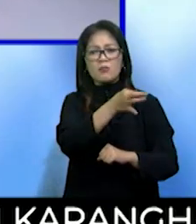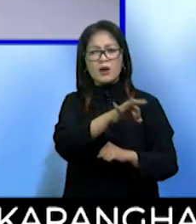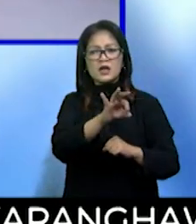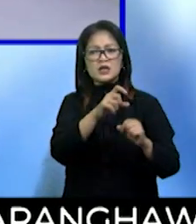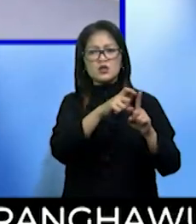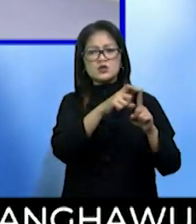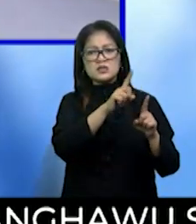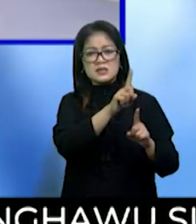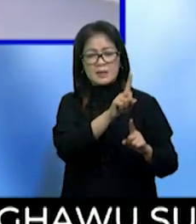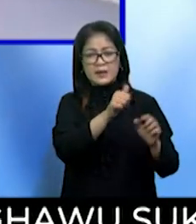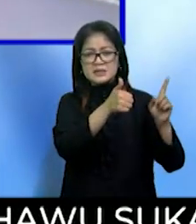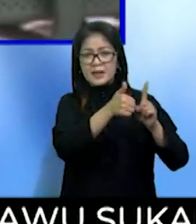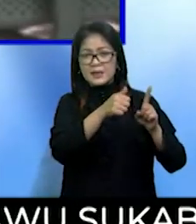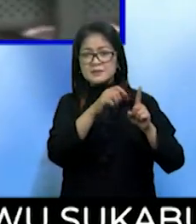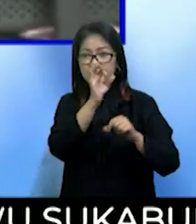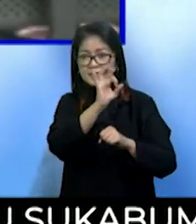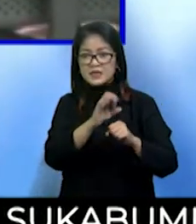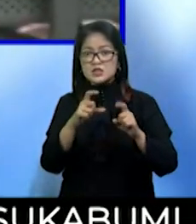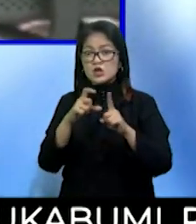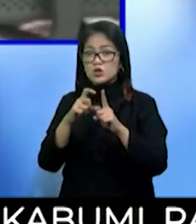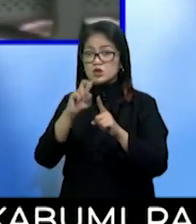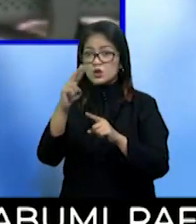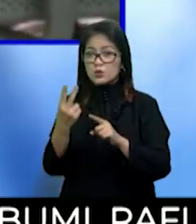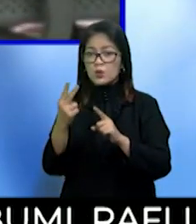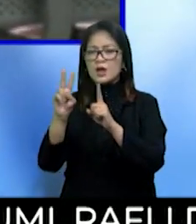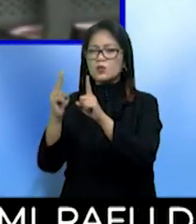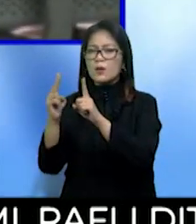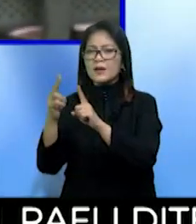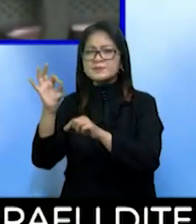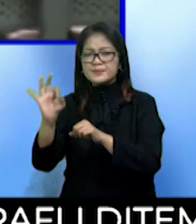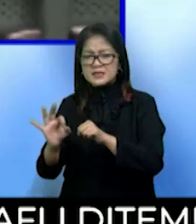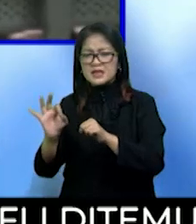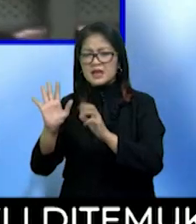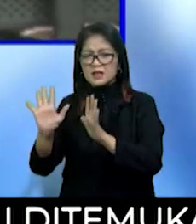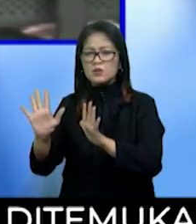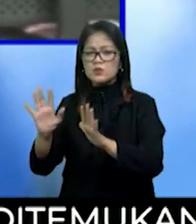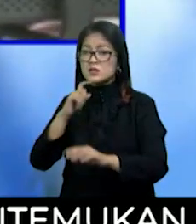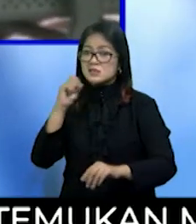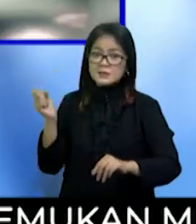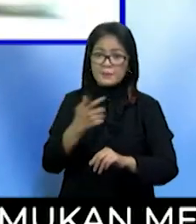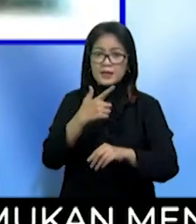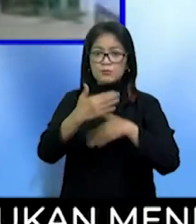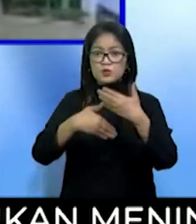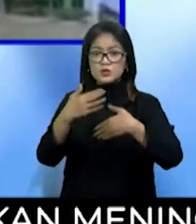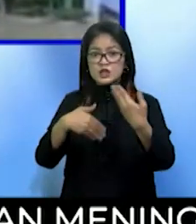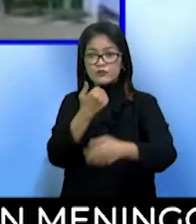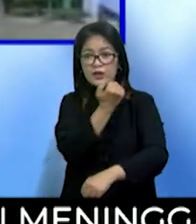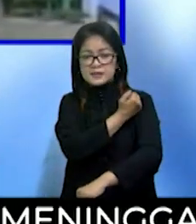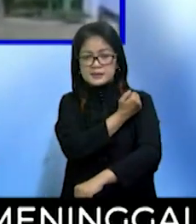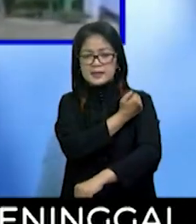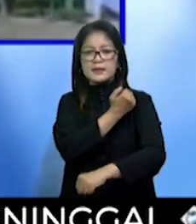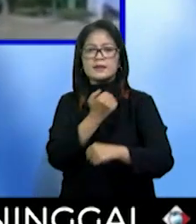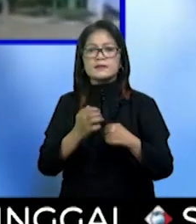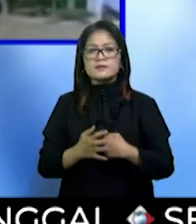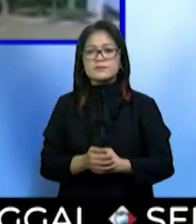baru 12% yang mendapatkan dosis kedua. Ini untuk segera dipercepat untuk mendapatkan vaksinasi